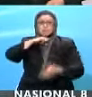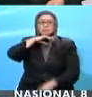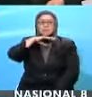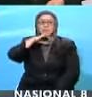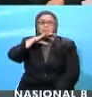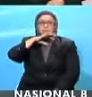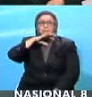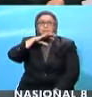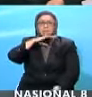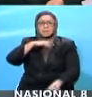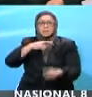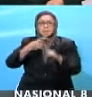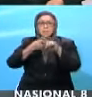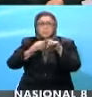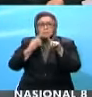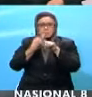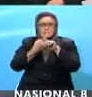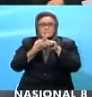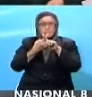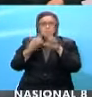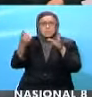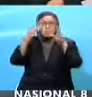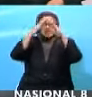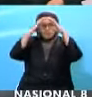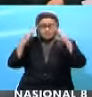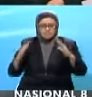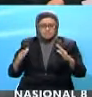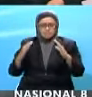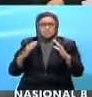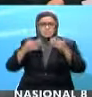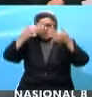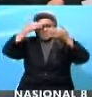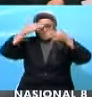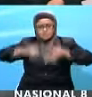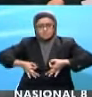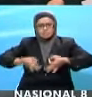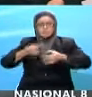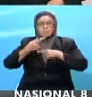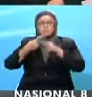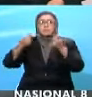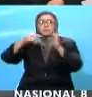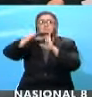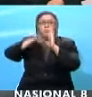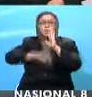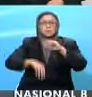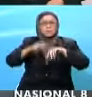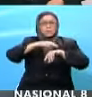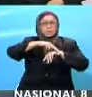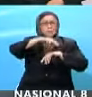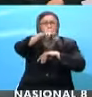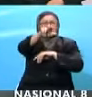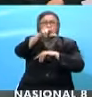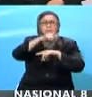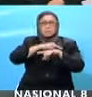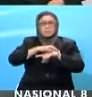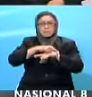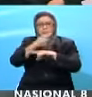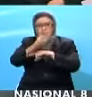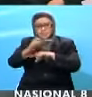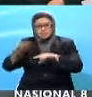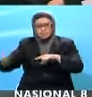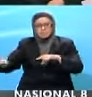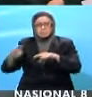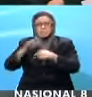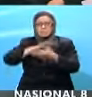daripada rumah secara muktamad. Pelaksanaan itu bertujuan mengurangkan penghantaran sisa pepejal ke tapak pelepusan sisa